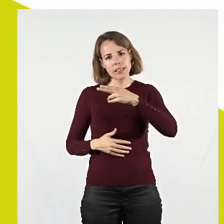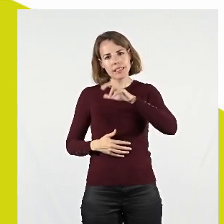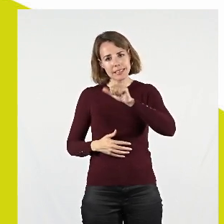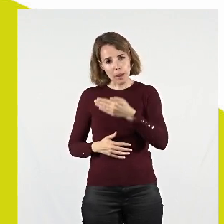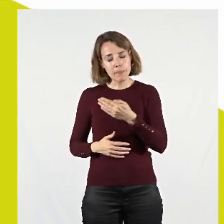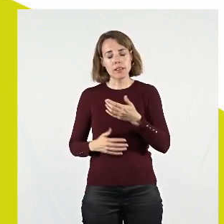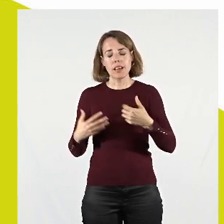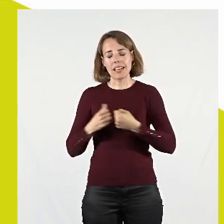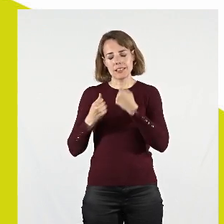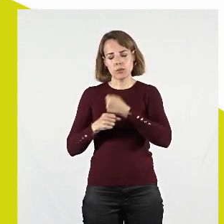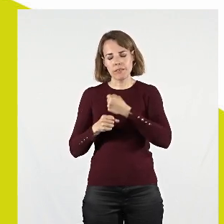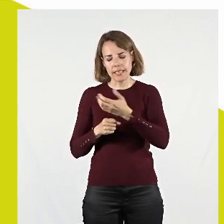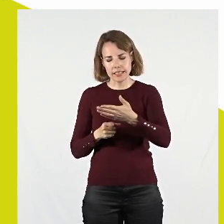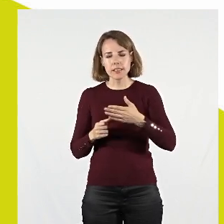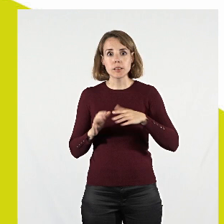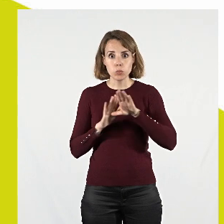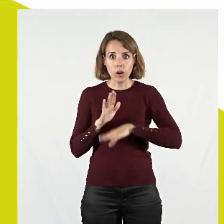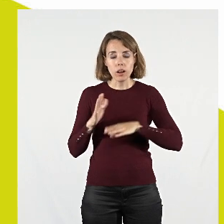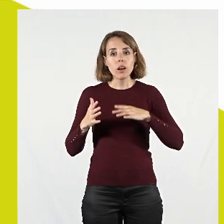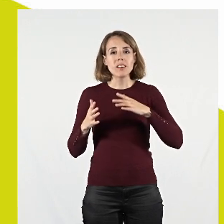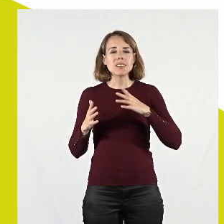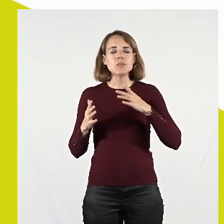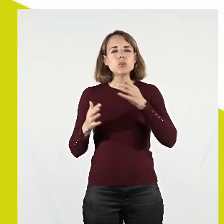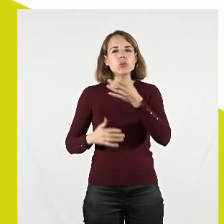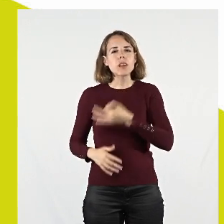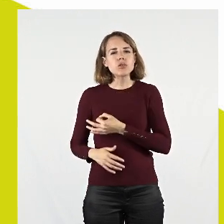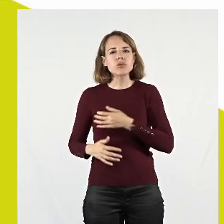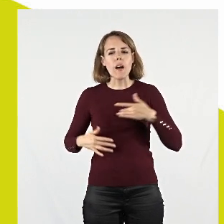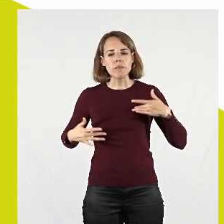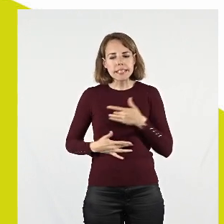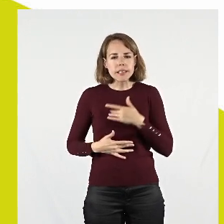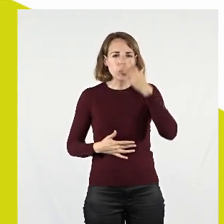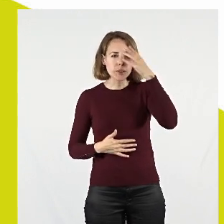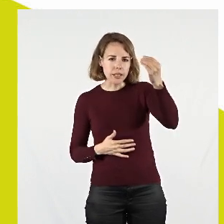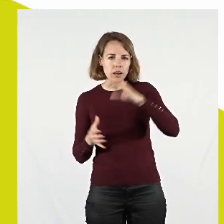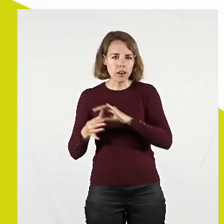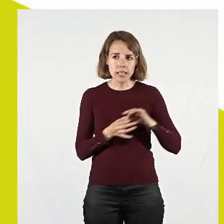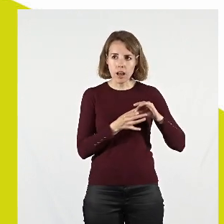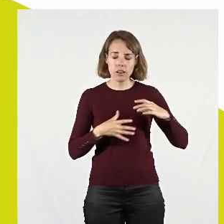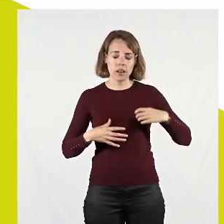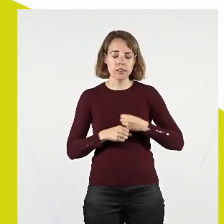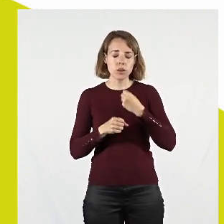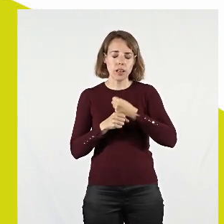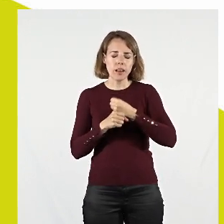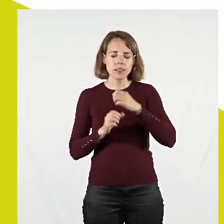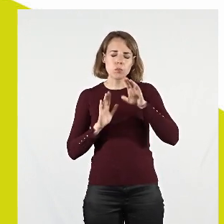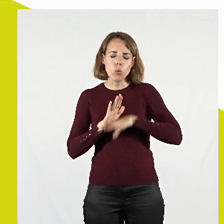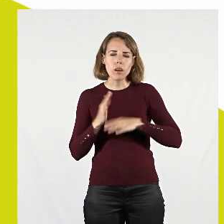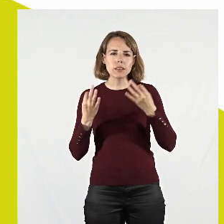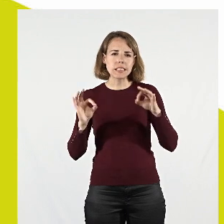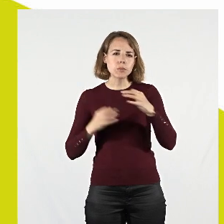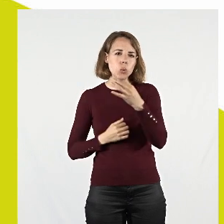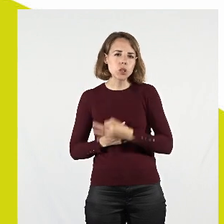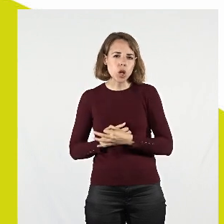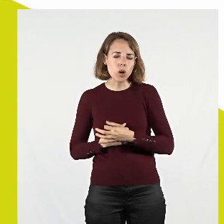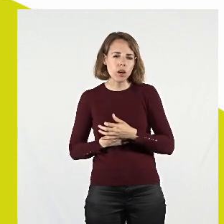pourcentage d'IPP, d'invalidité professionnelle liée à un accident de travail de 10%, là on était dans des éléments de